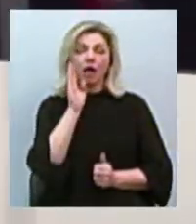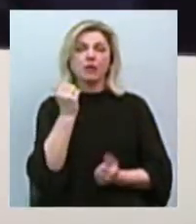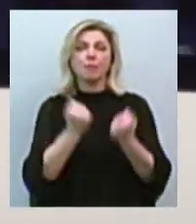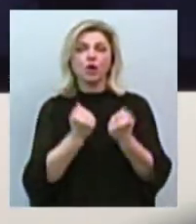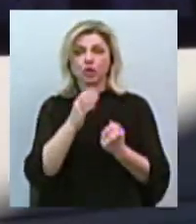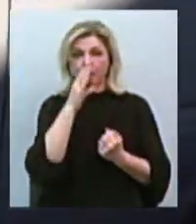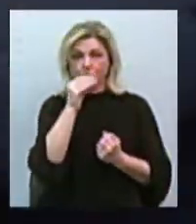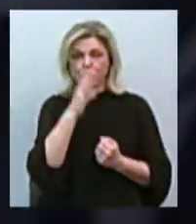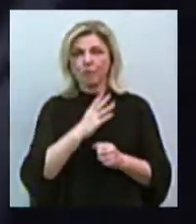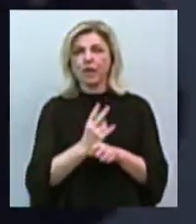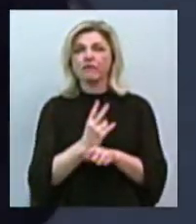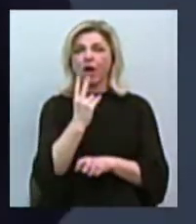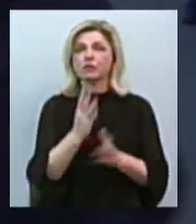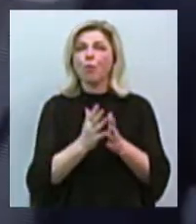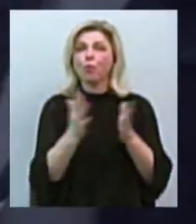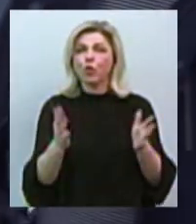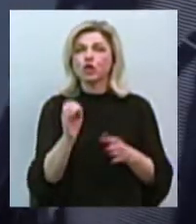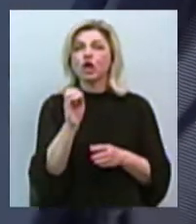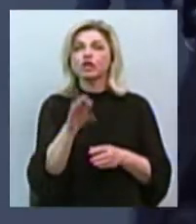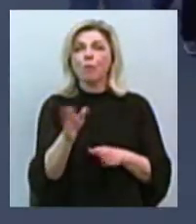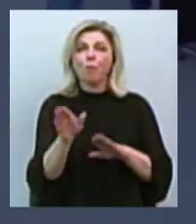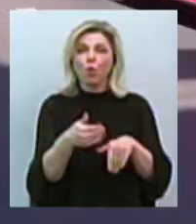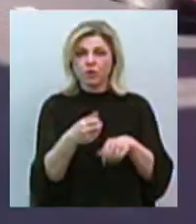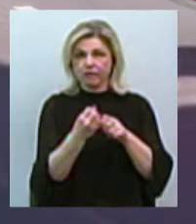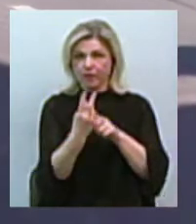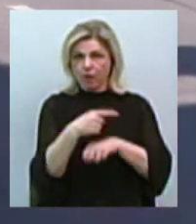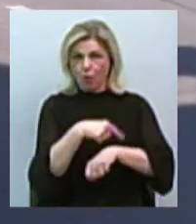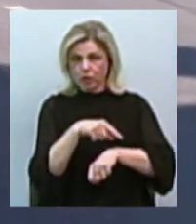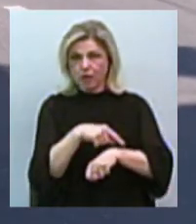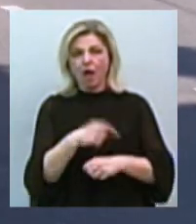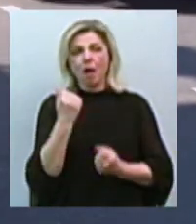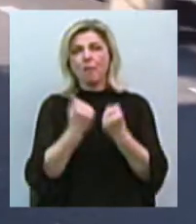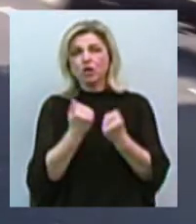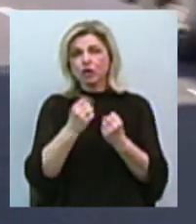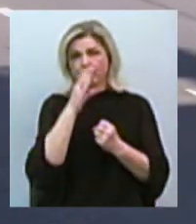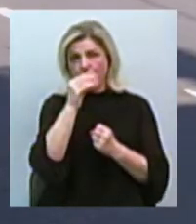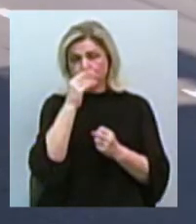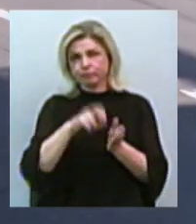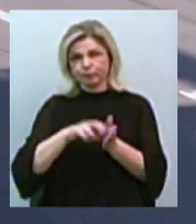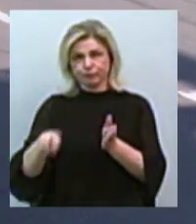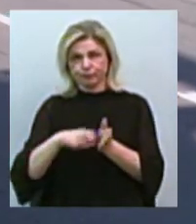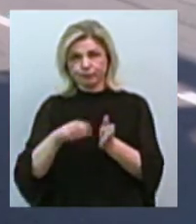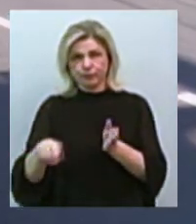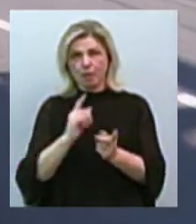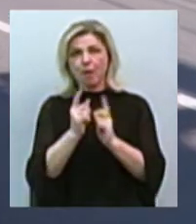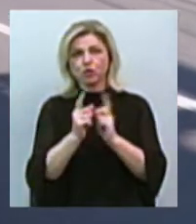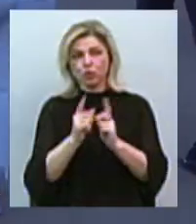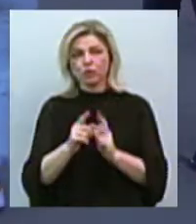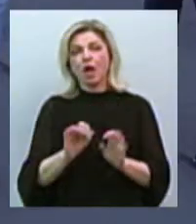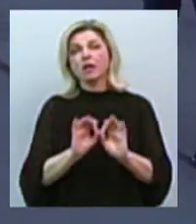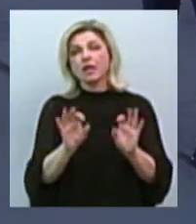маршруті було вдвічі більше, ніж після 12-ї години. Автівки з'їжджають з маршрутів. Телефоном розповів директор однієї